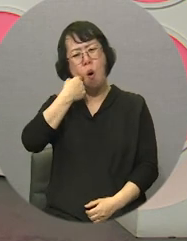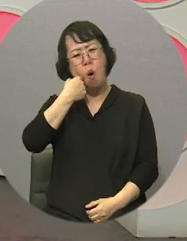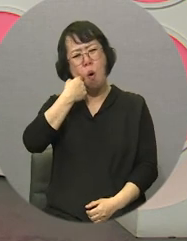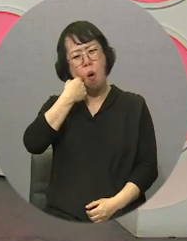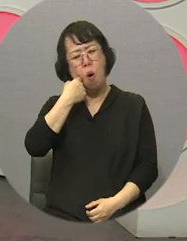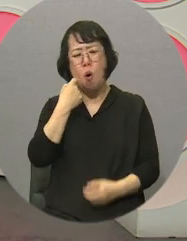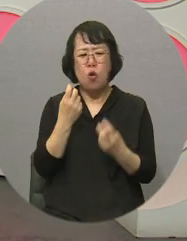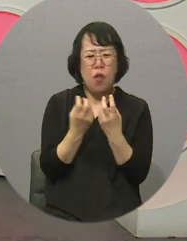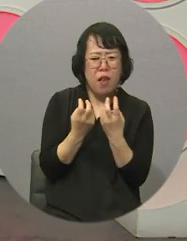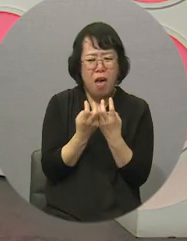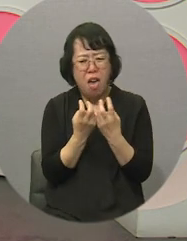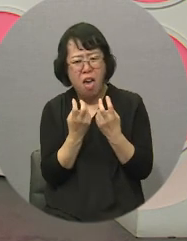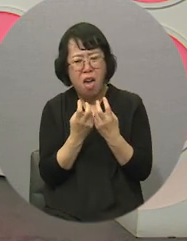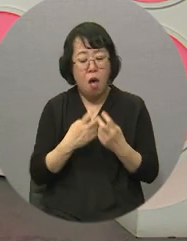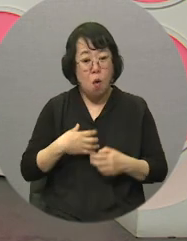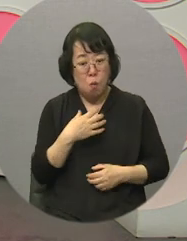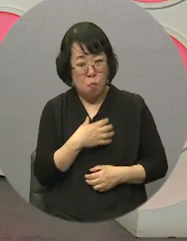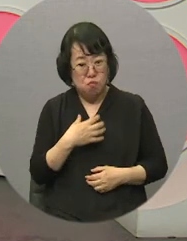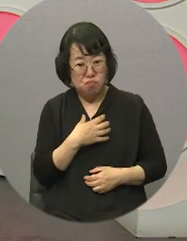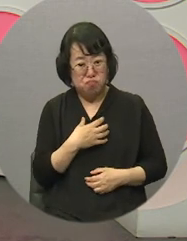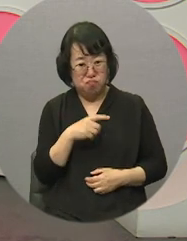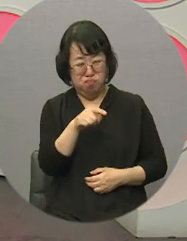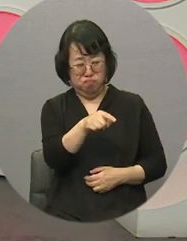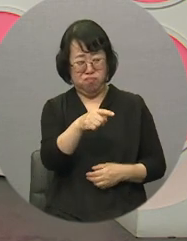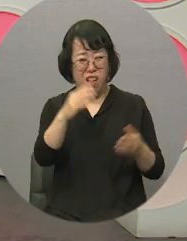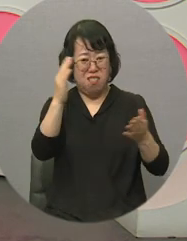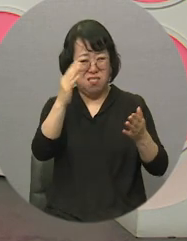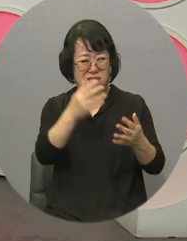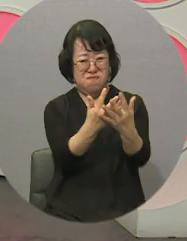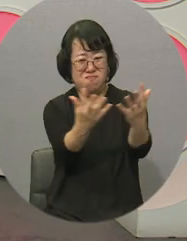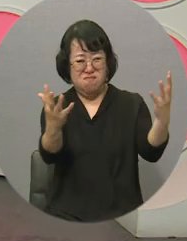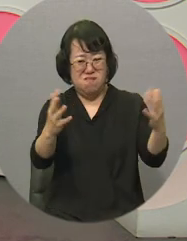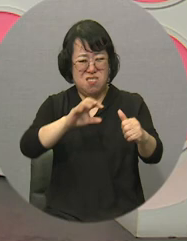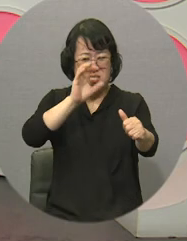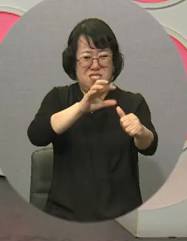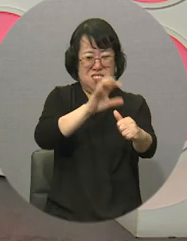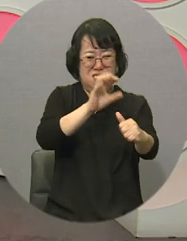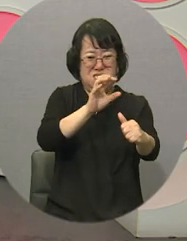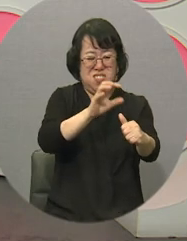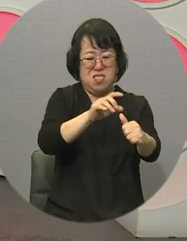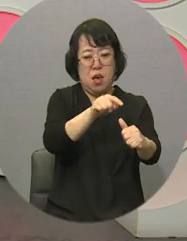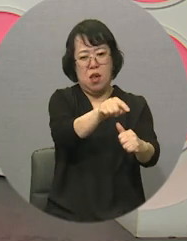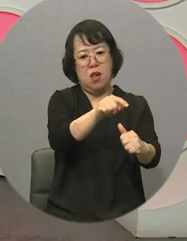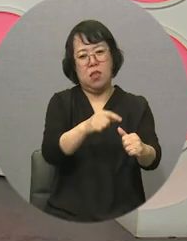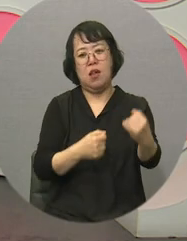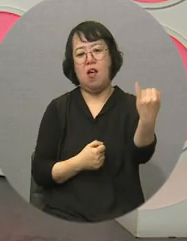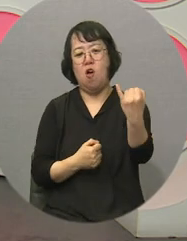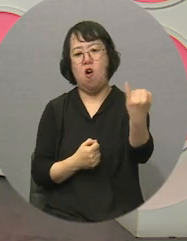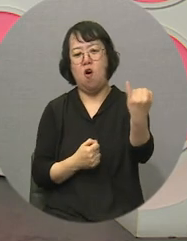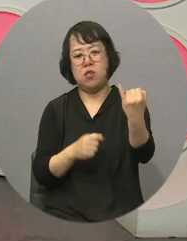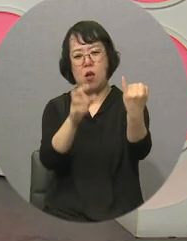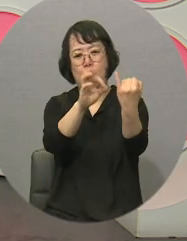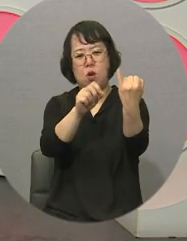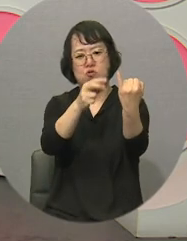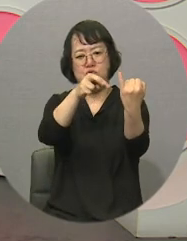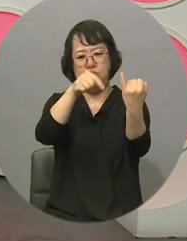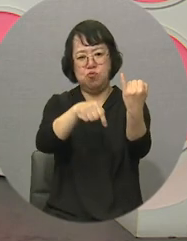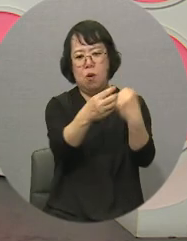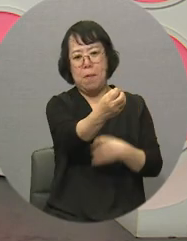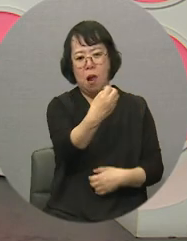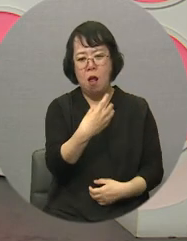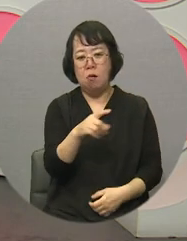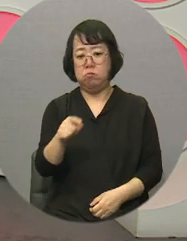날, 아이들을 꾸짖는 내게 원주가 덤덤한 목소리로 말했습니다.